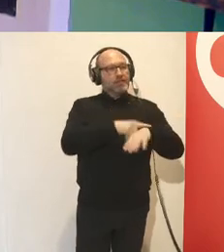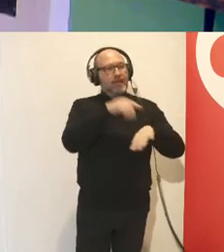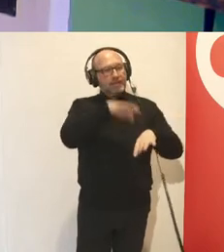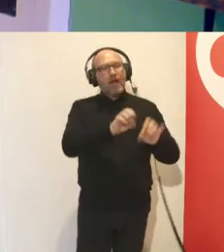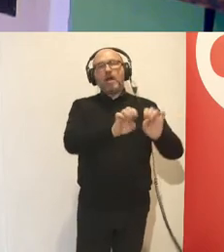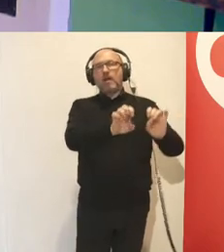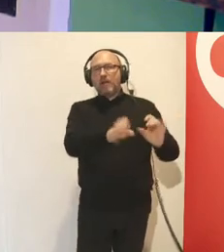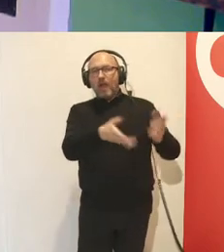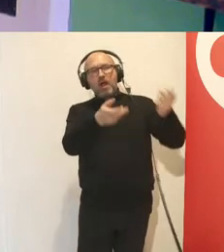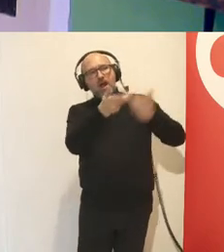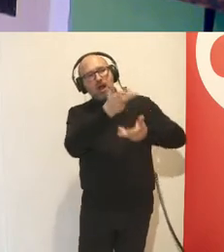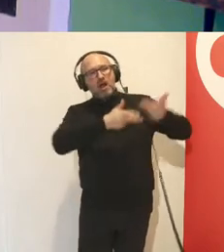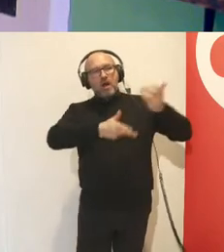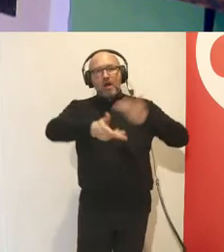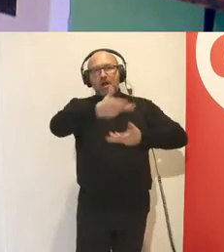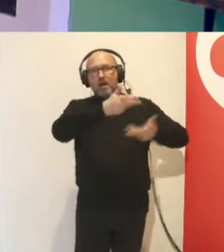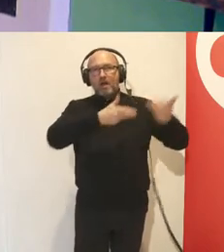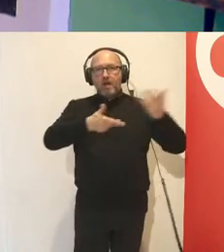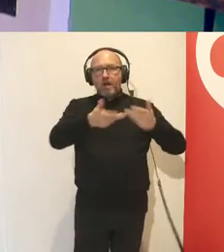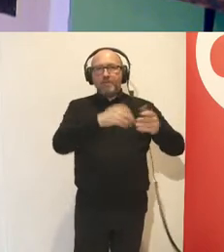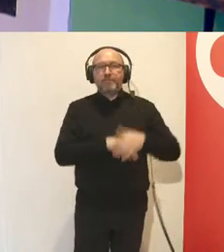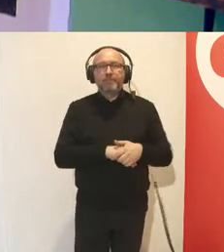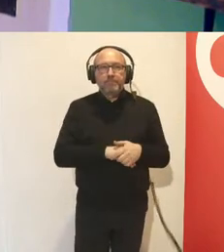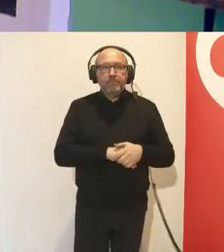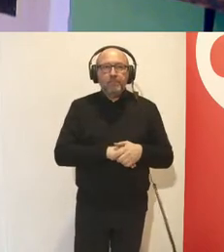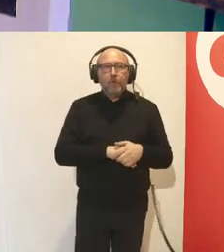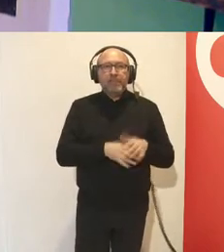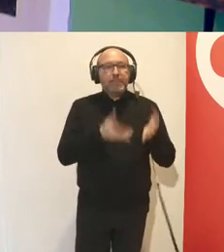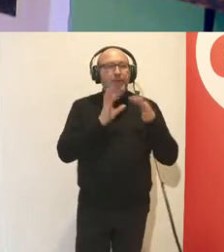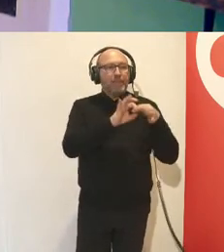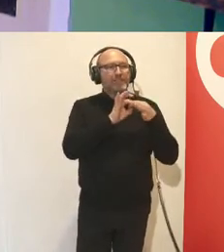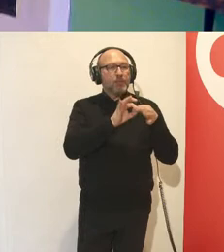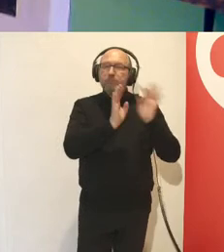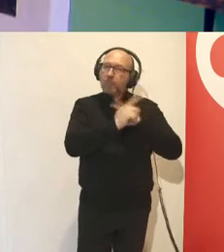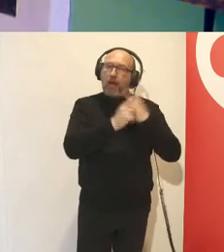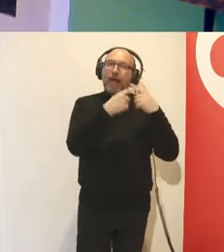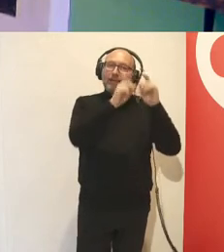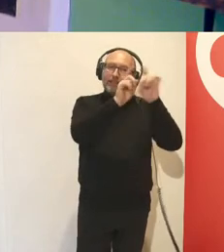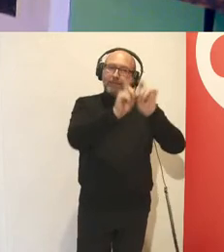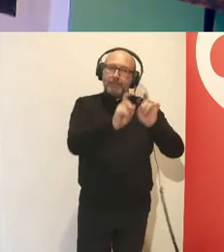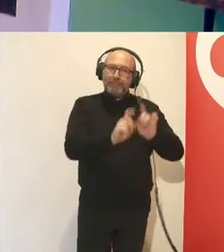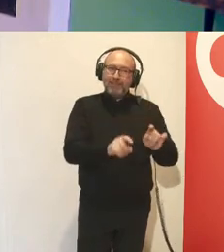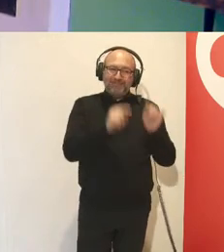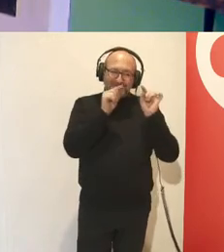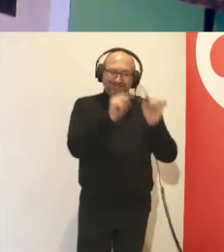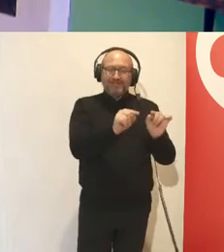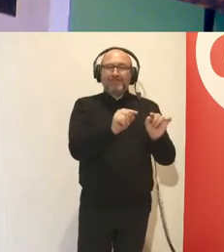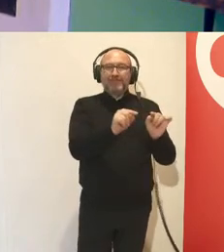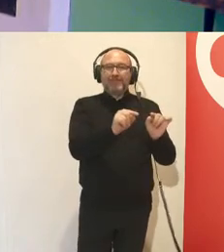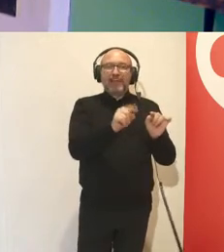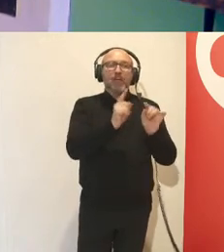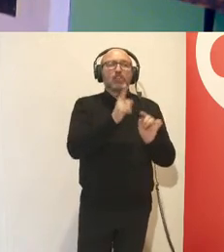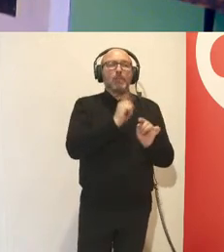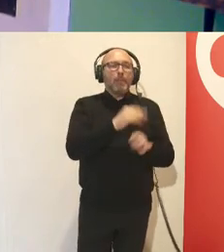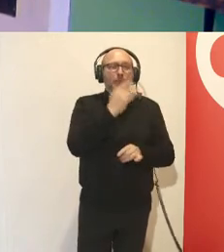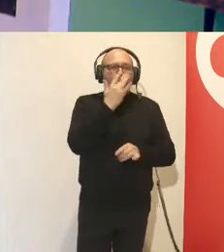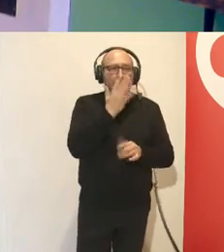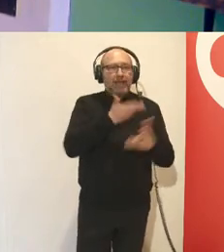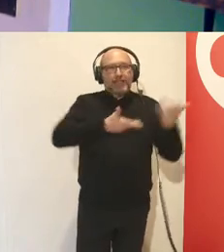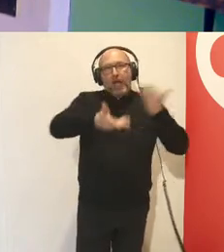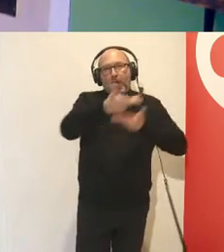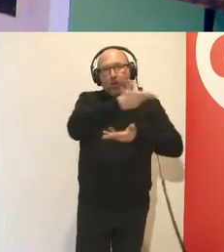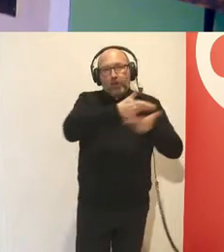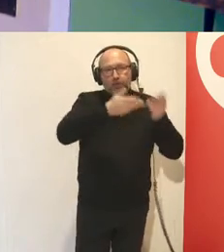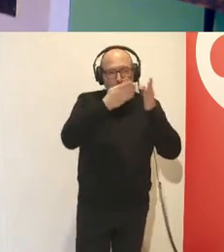soeben die beziehung auch nicht nur das thema ist sondern andere dinge da denke ich kann man oder sollte man versuchen zu sprechen